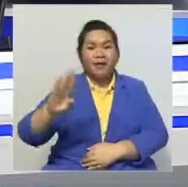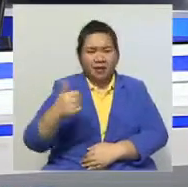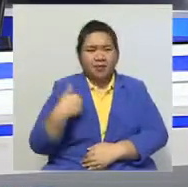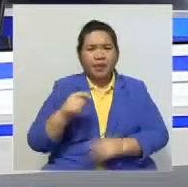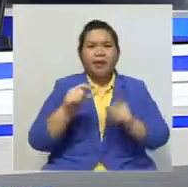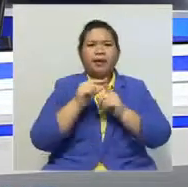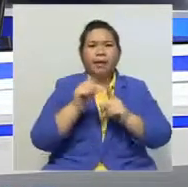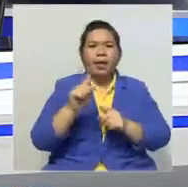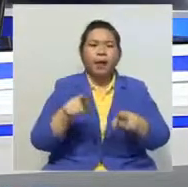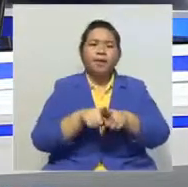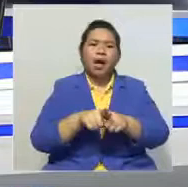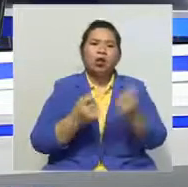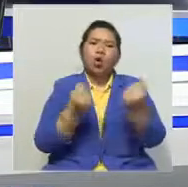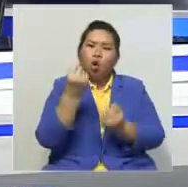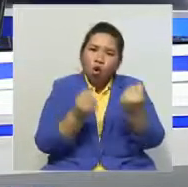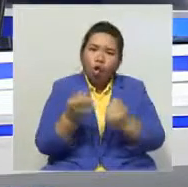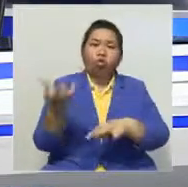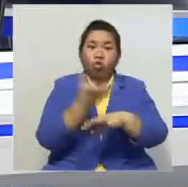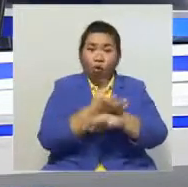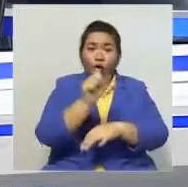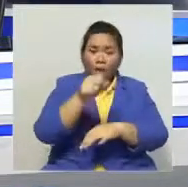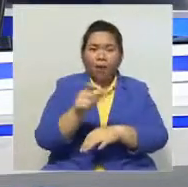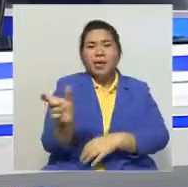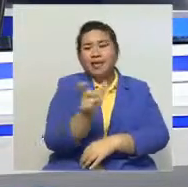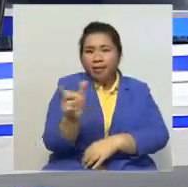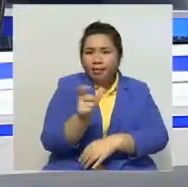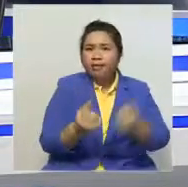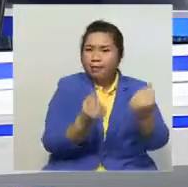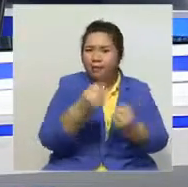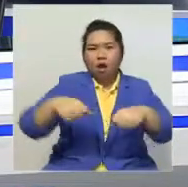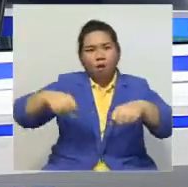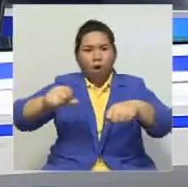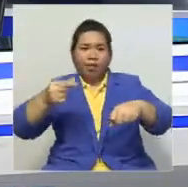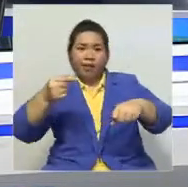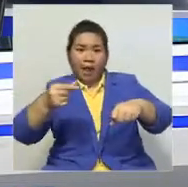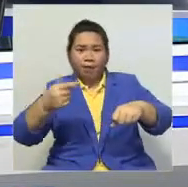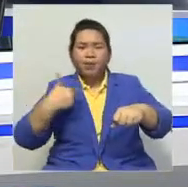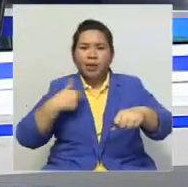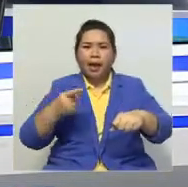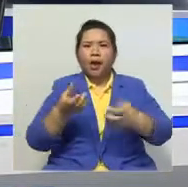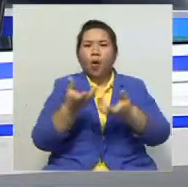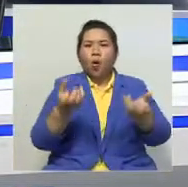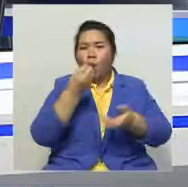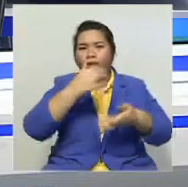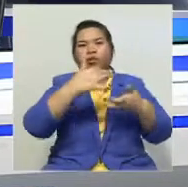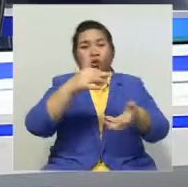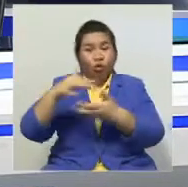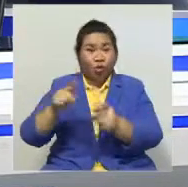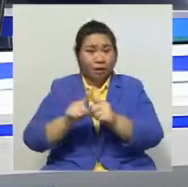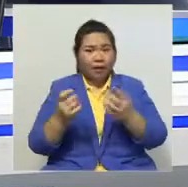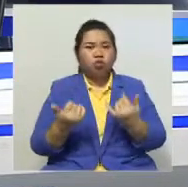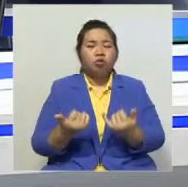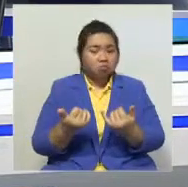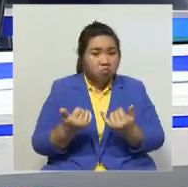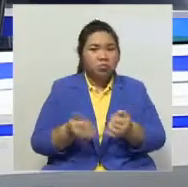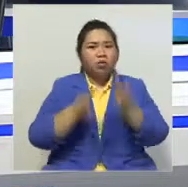ยินเป็นธุรกิจเรื่องของการขนส่งไม่ว่าจะเป็นแท็กซี่มอเตอร์ไซค์ Grab Bike หรือว่าส่งอาหารก็ตามแต่ปรากฏ